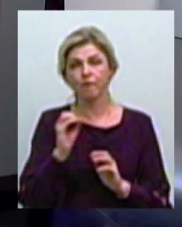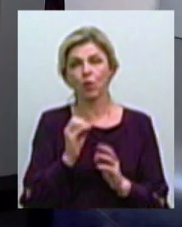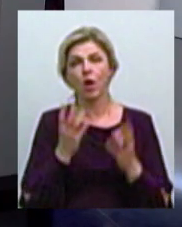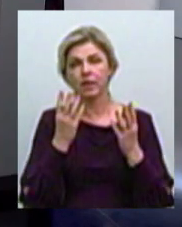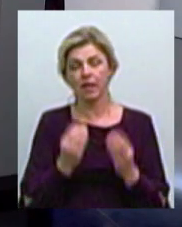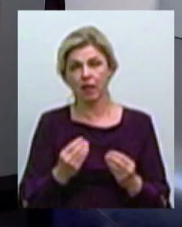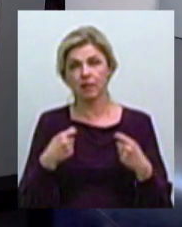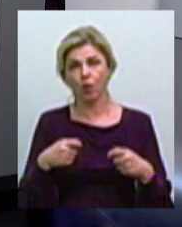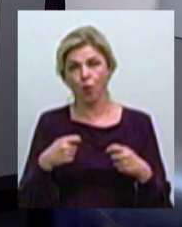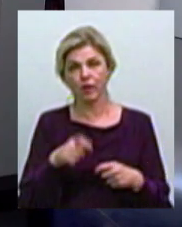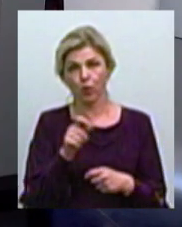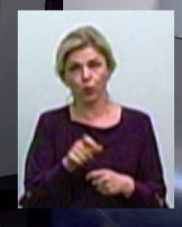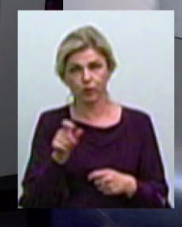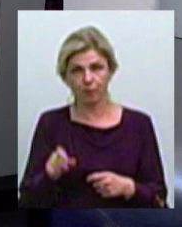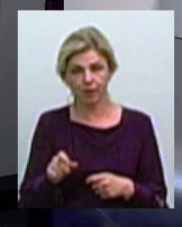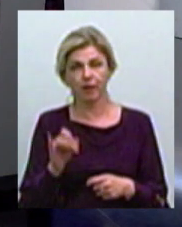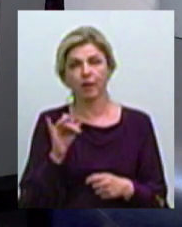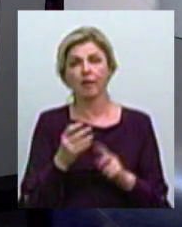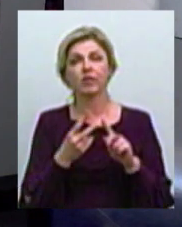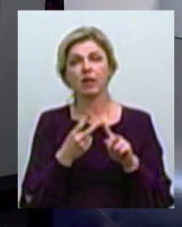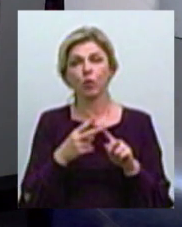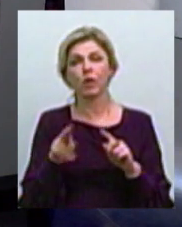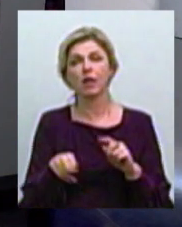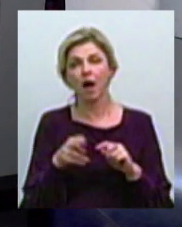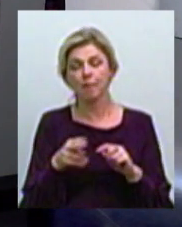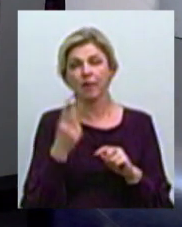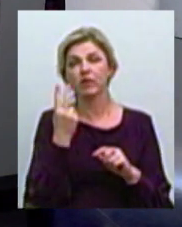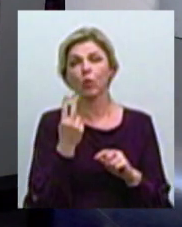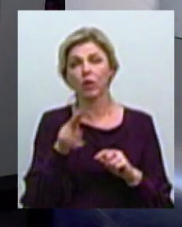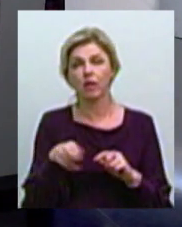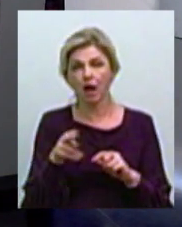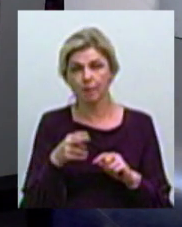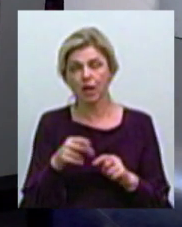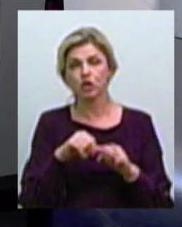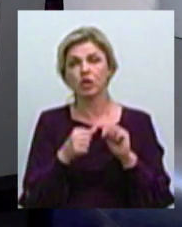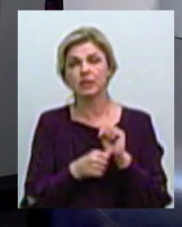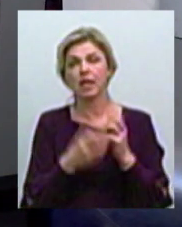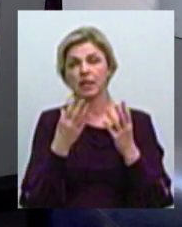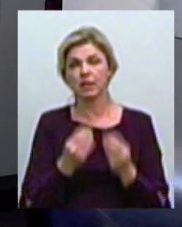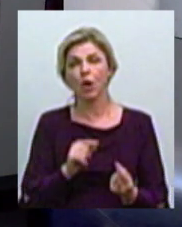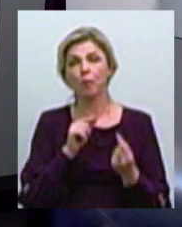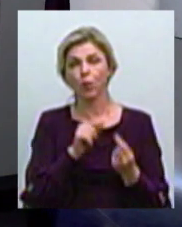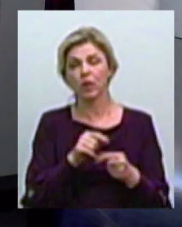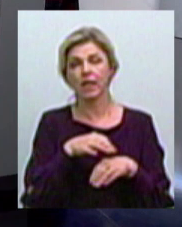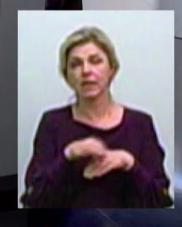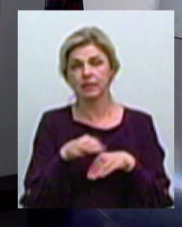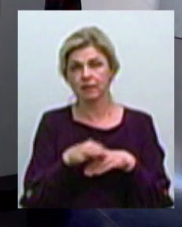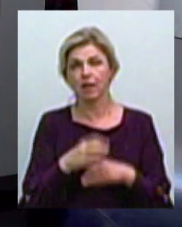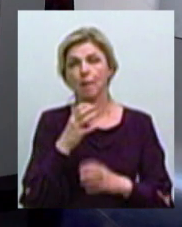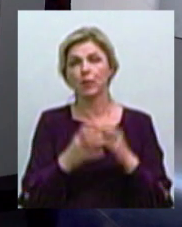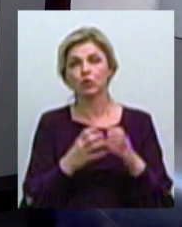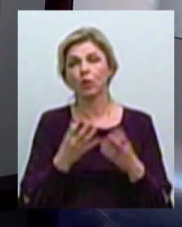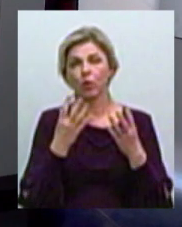торговлей людьми. И это 2 декабря в рамках 16 дней против насилия. То есть 2 декабря это день, Международный